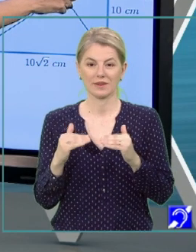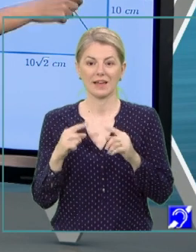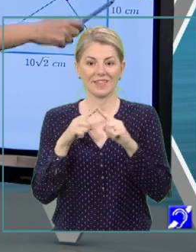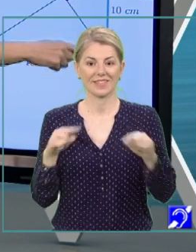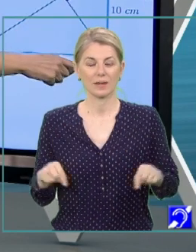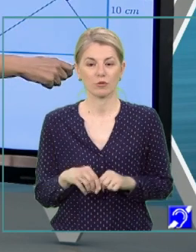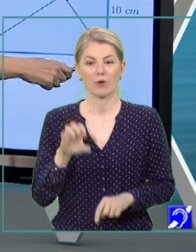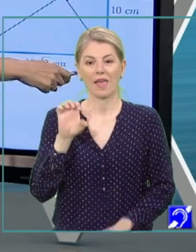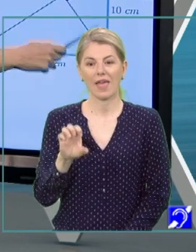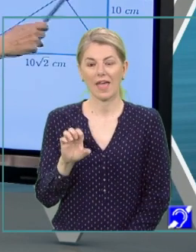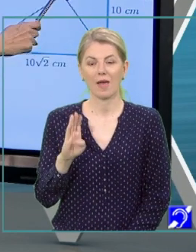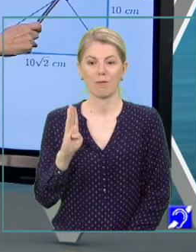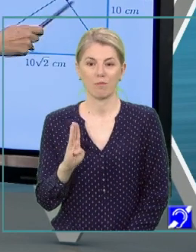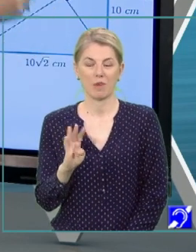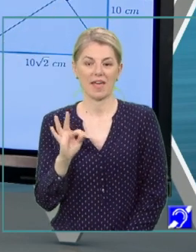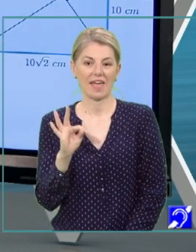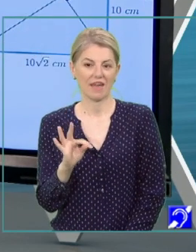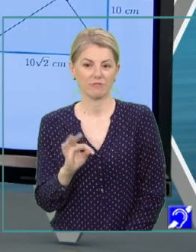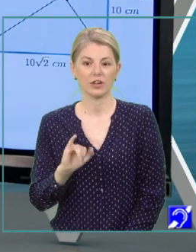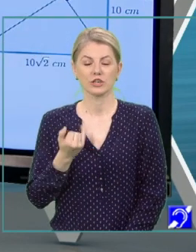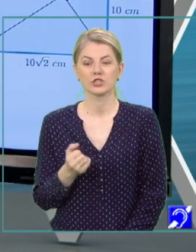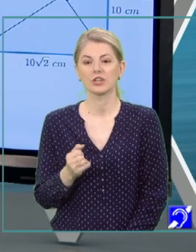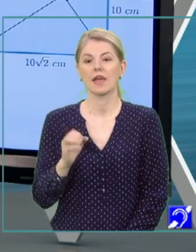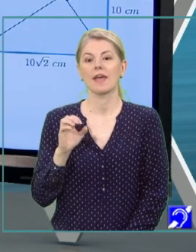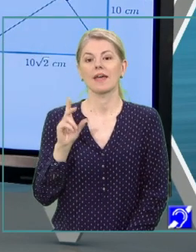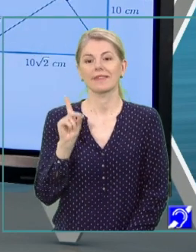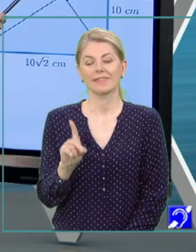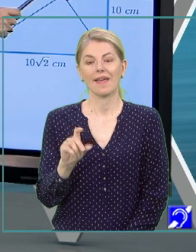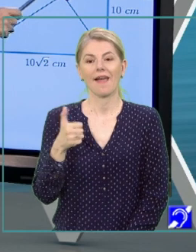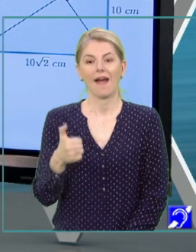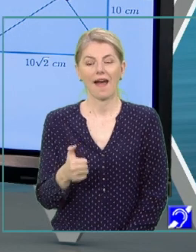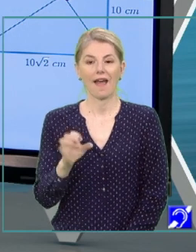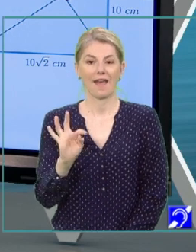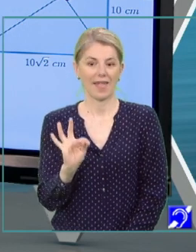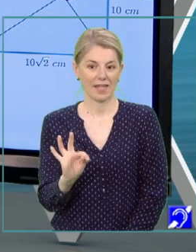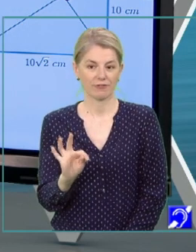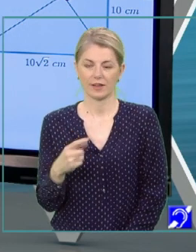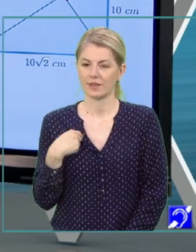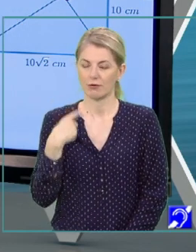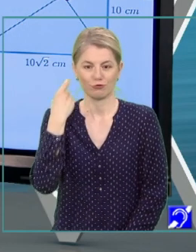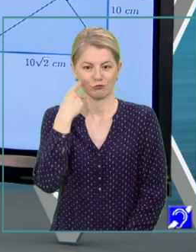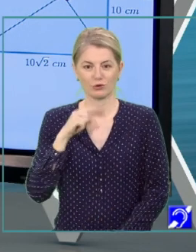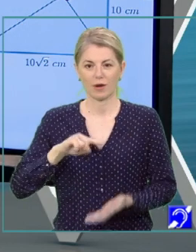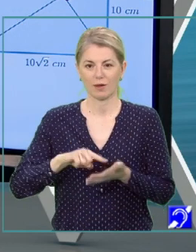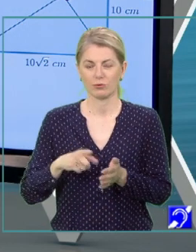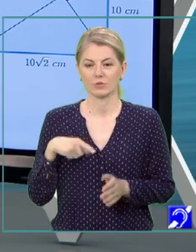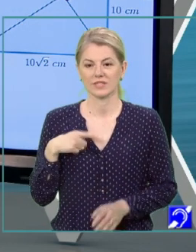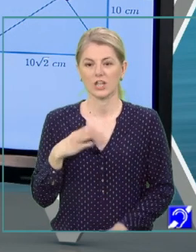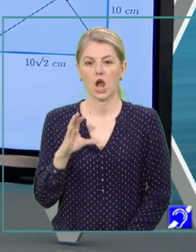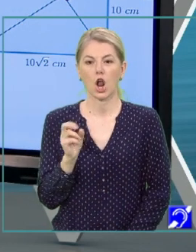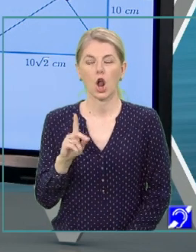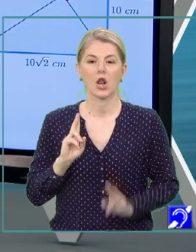triunghiul EBF și triunghiul DAF, eu nu știu că punctele sunt